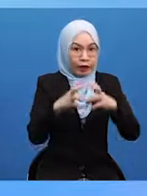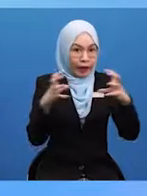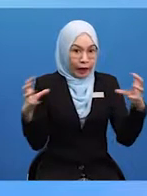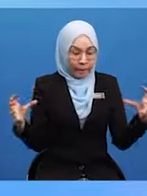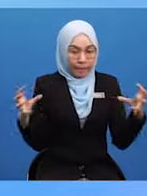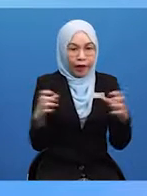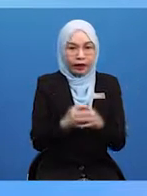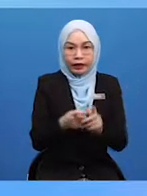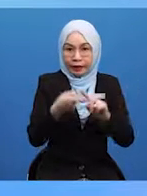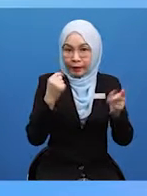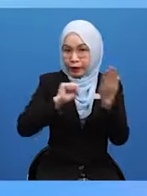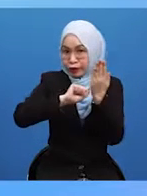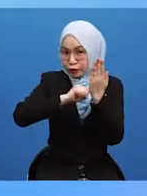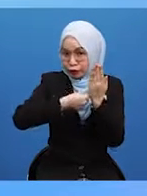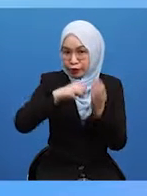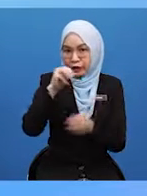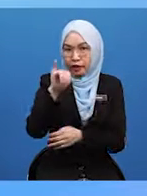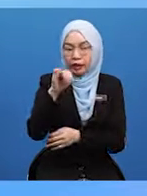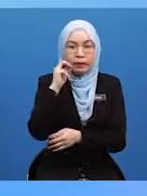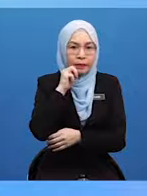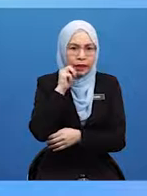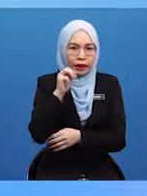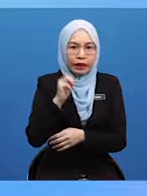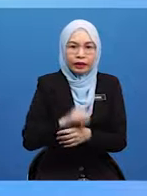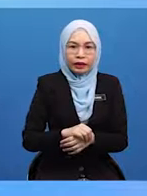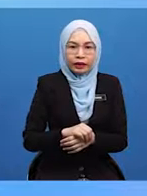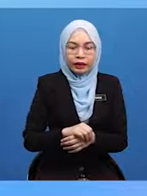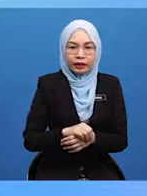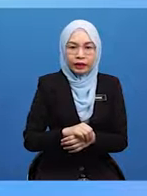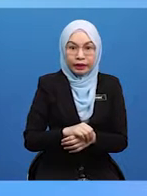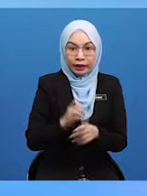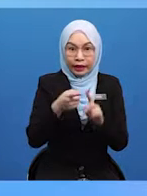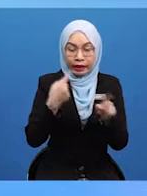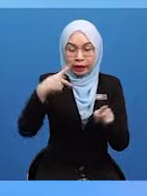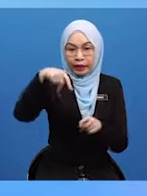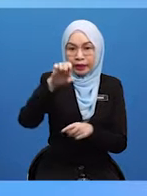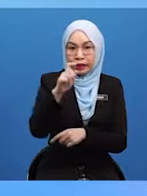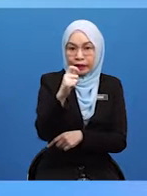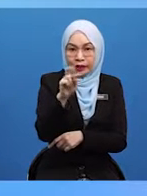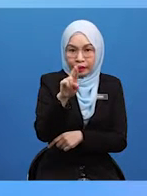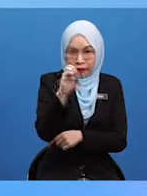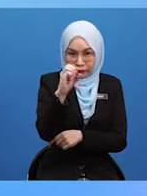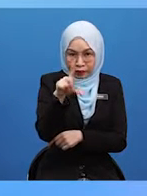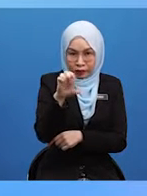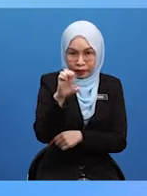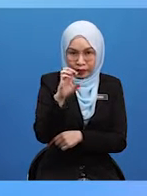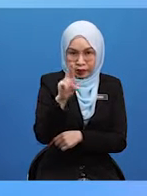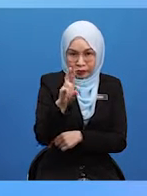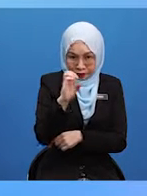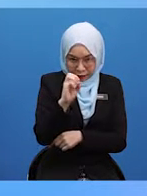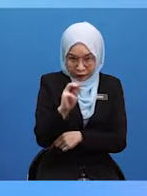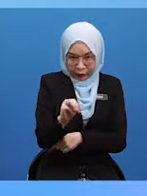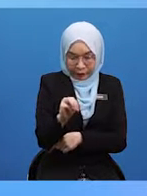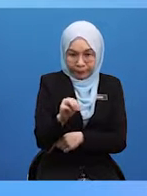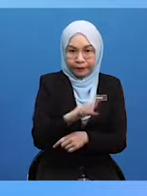sumber mineral seperti petroleum dan gas asli. Bandar teknologi maklumat